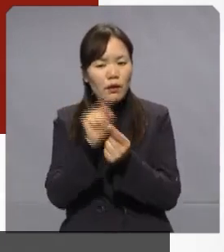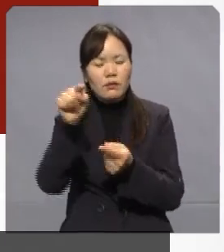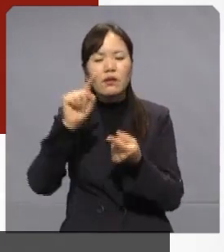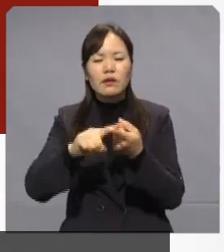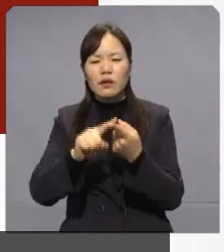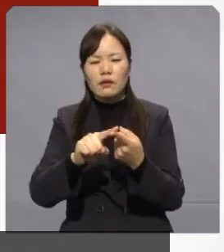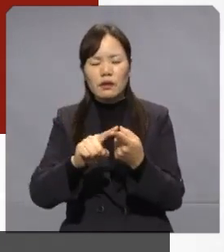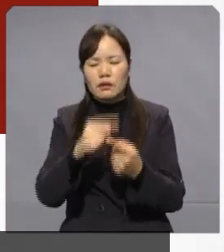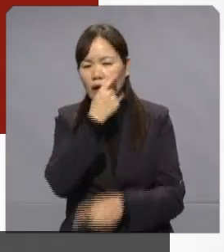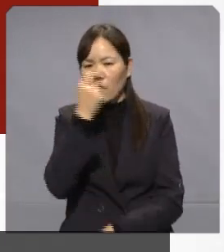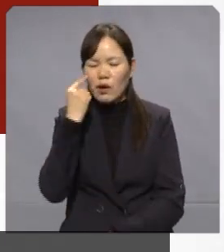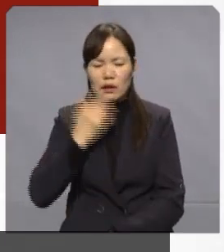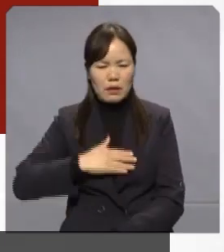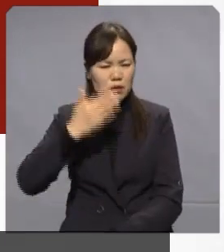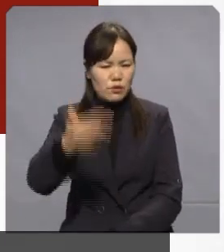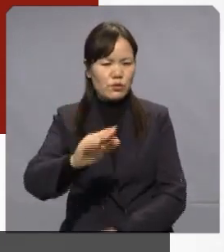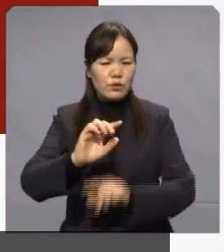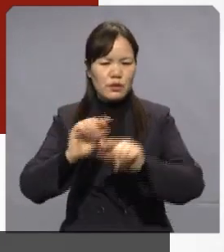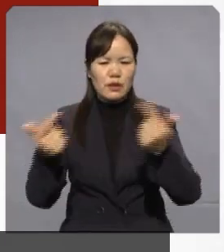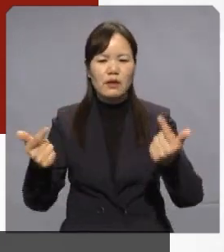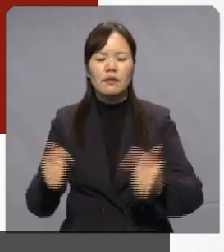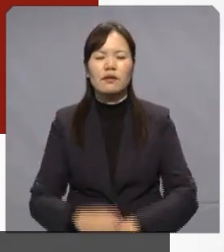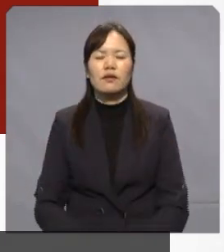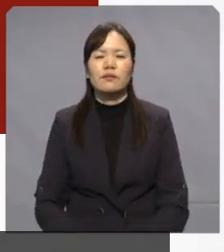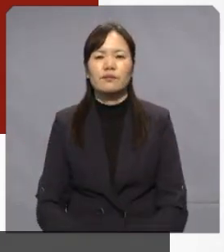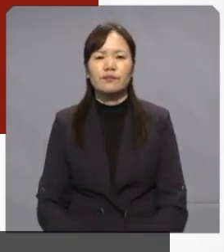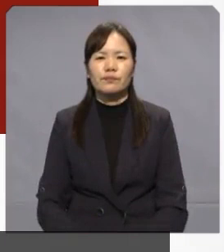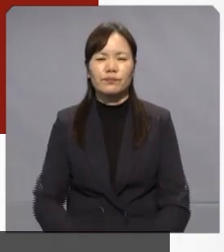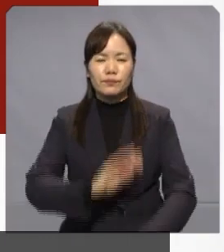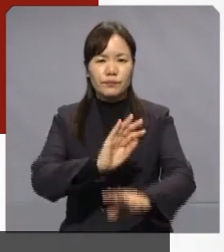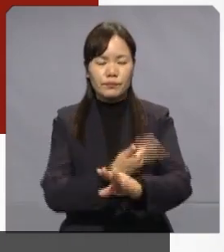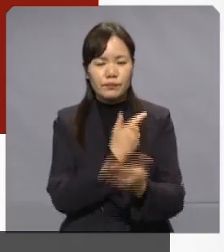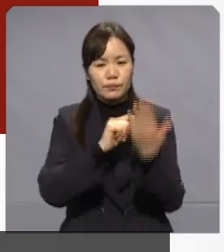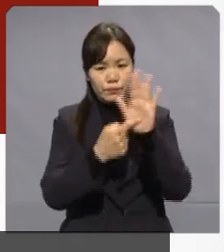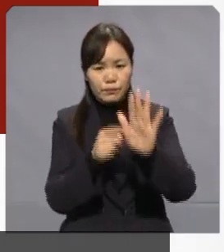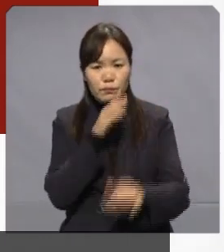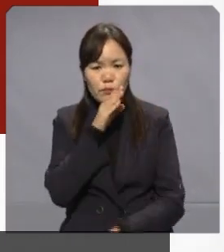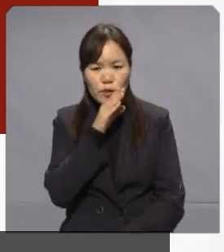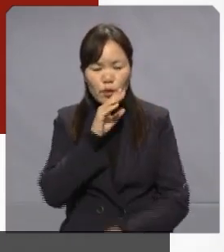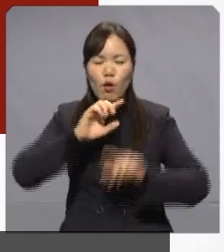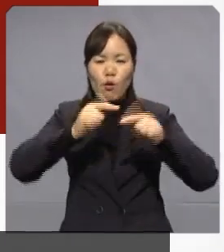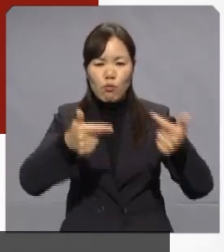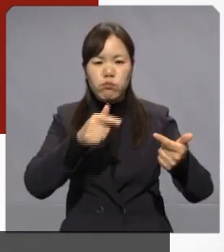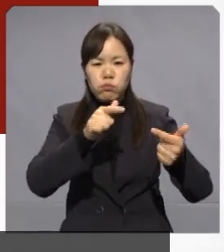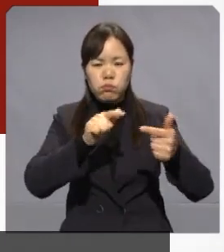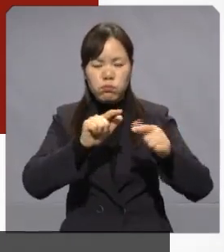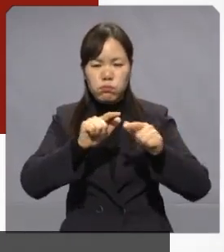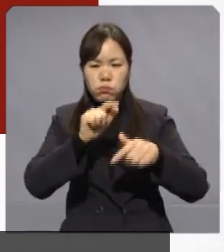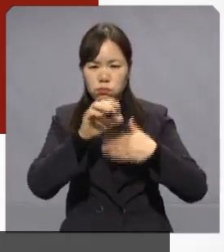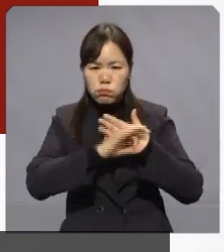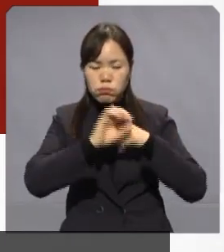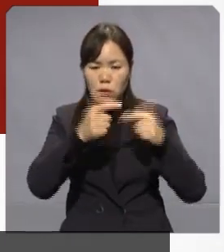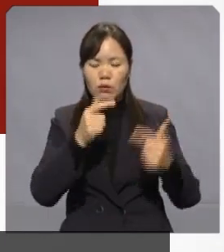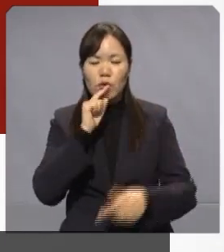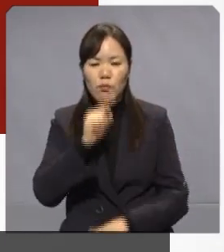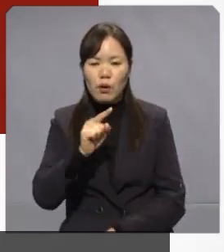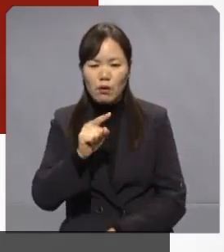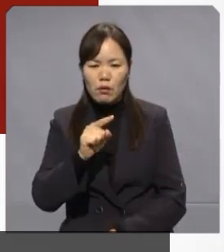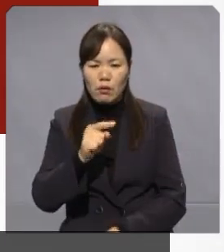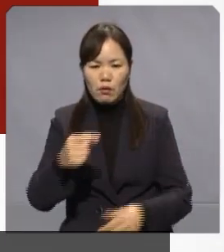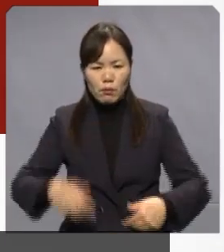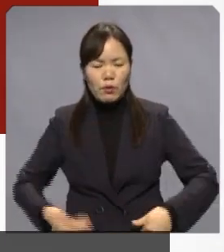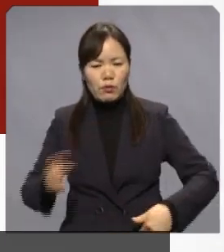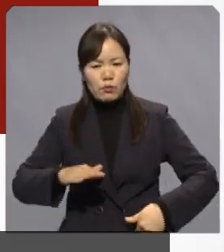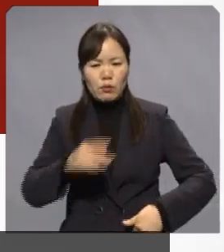확인해 드리지 않는다. 자, 오보는 오보인데 아니면 아니다라고 얘기해야 되는데 또 확인해 줄 수는 없다. 이